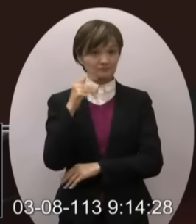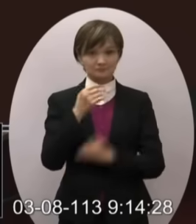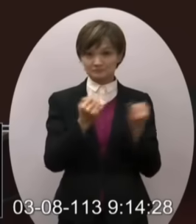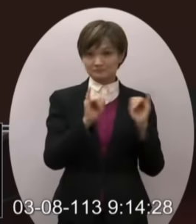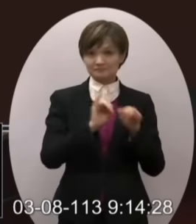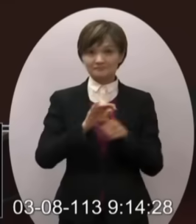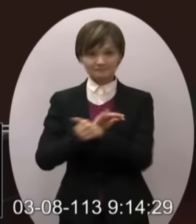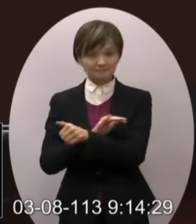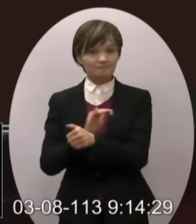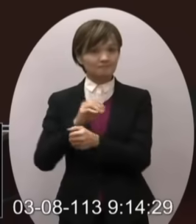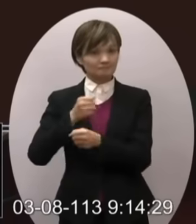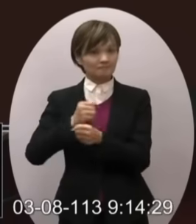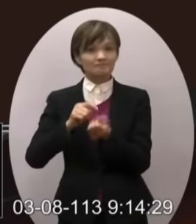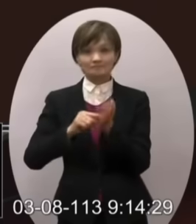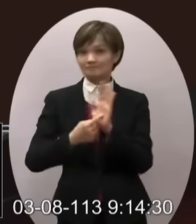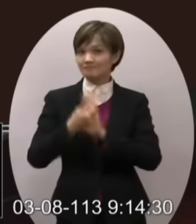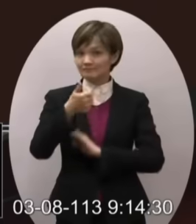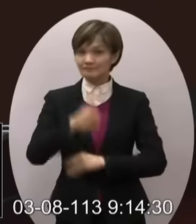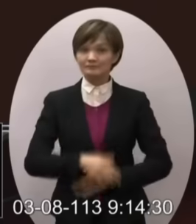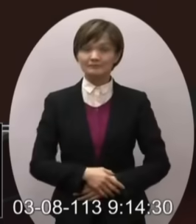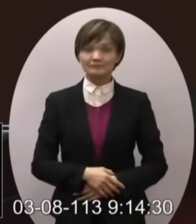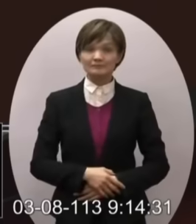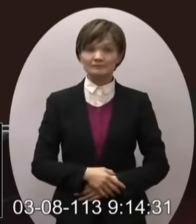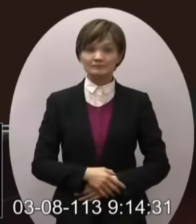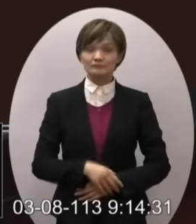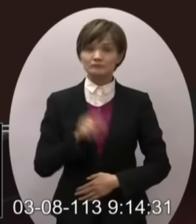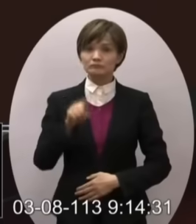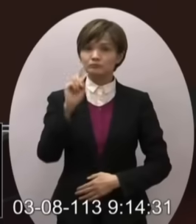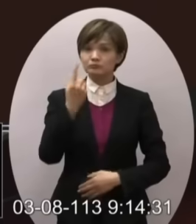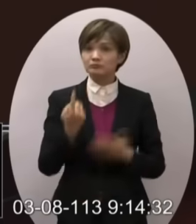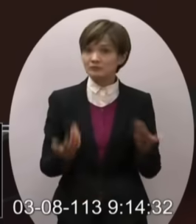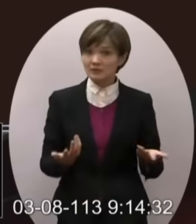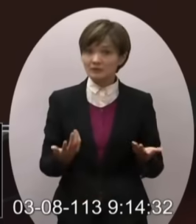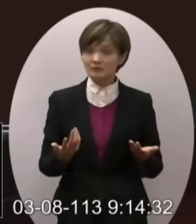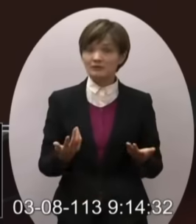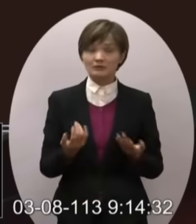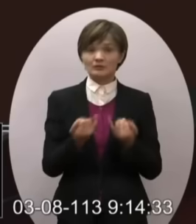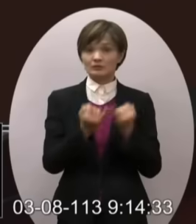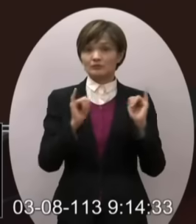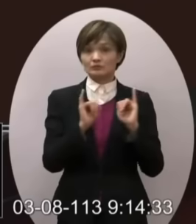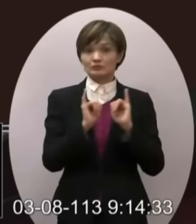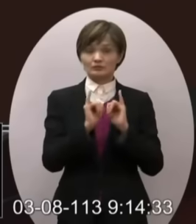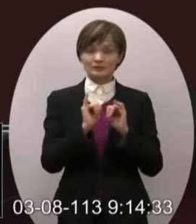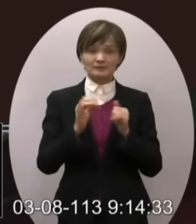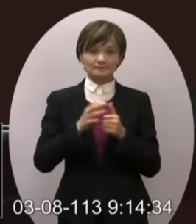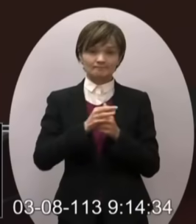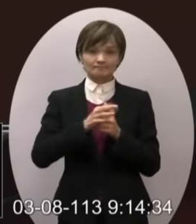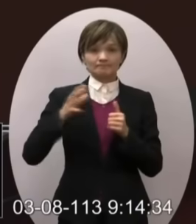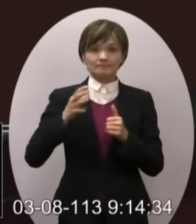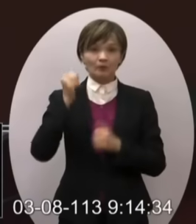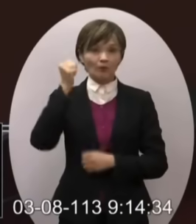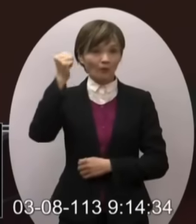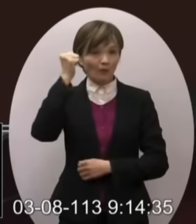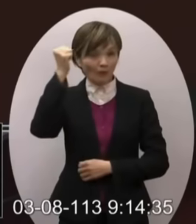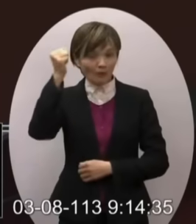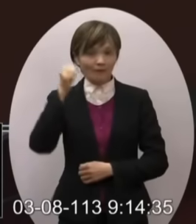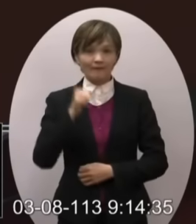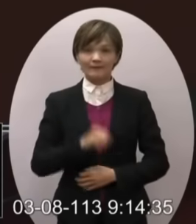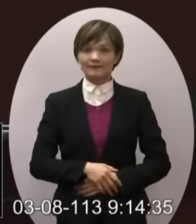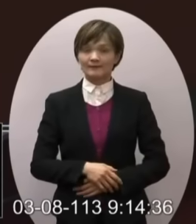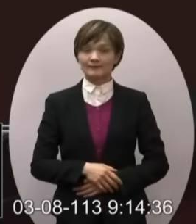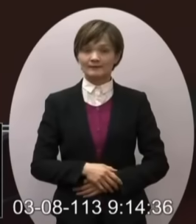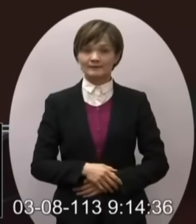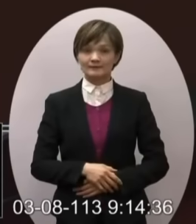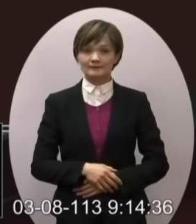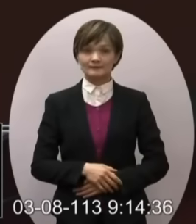力。这么伟大的成就来自一场女性解放运动。在这里，我们也不忘